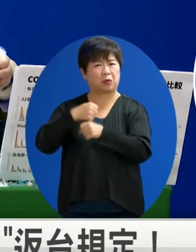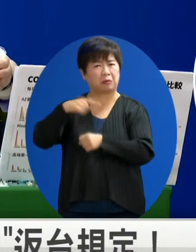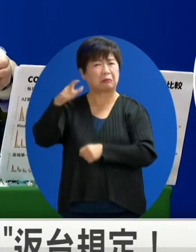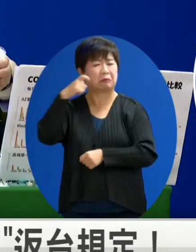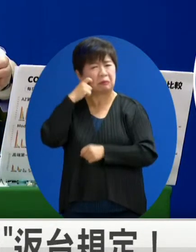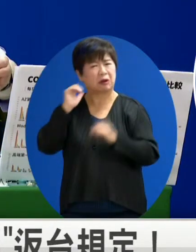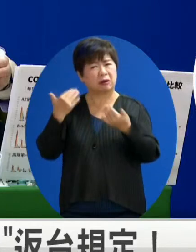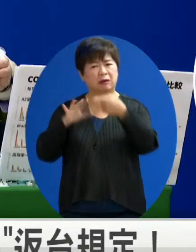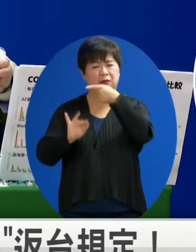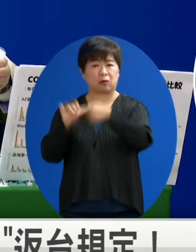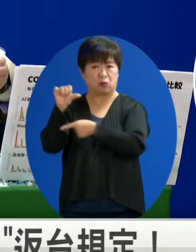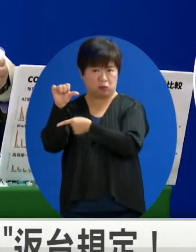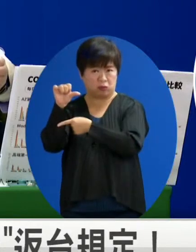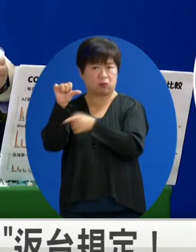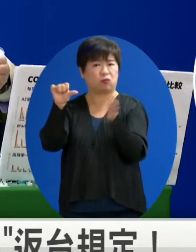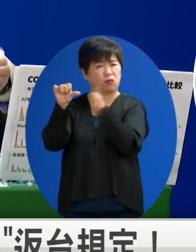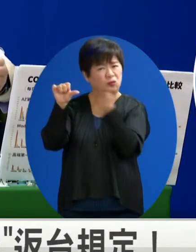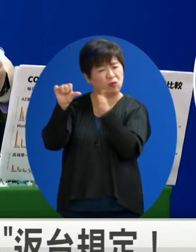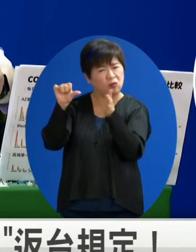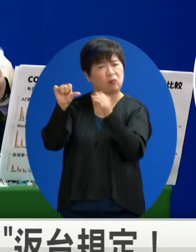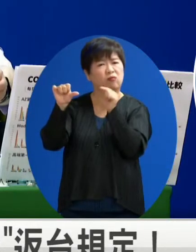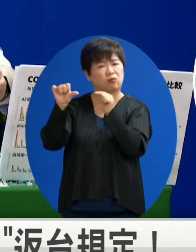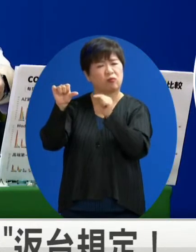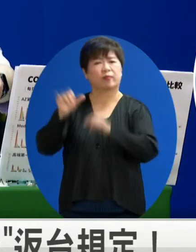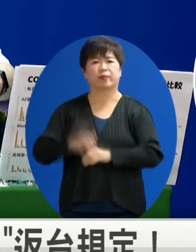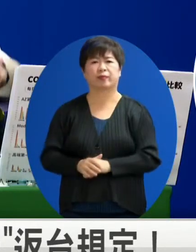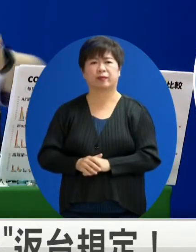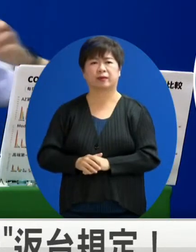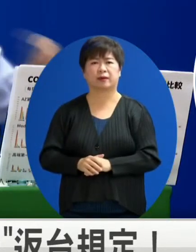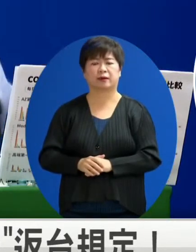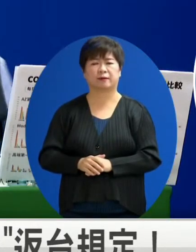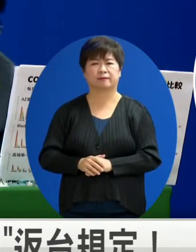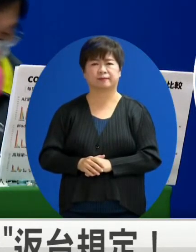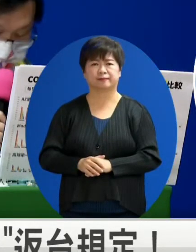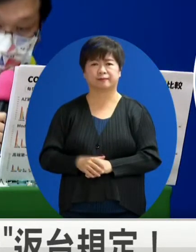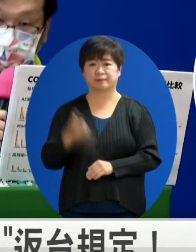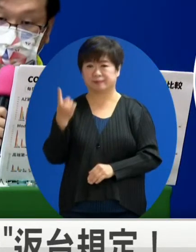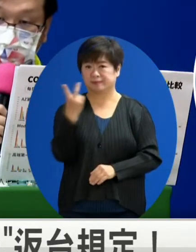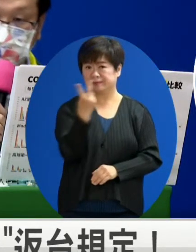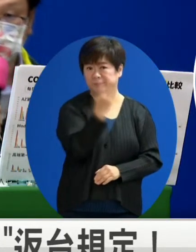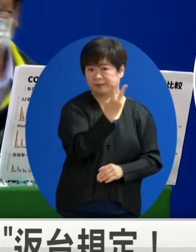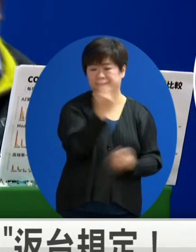作比例大概就是5%左右哈。所以大概从这几个